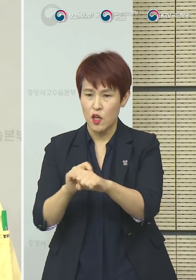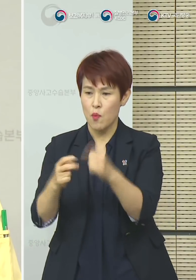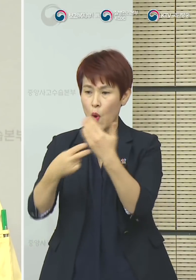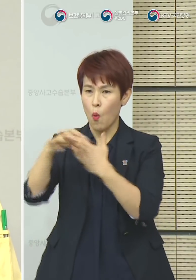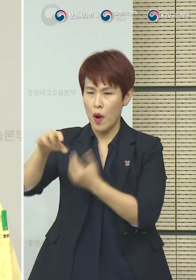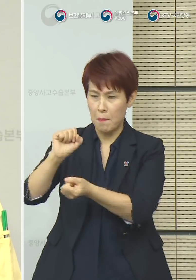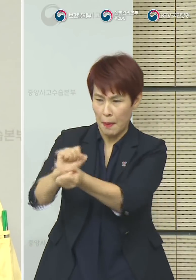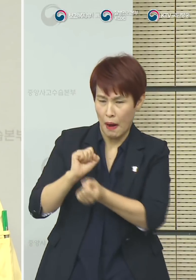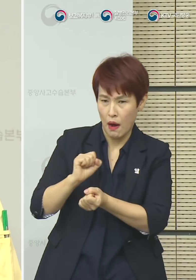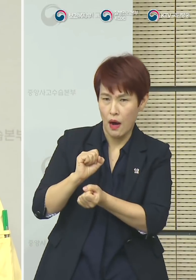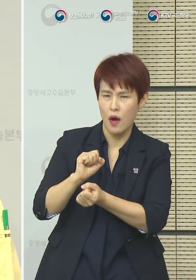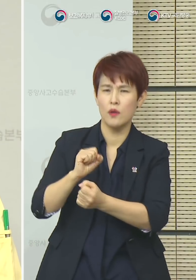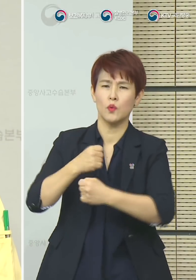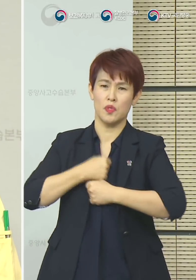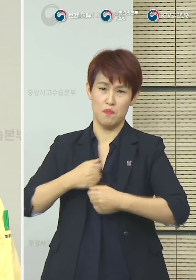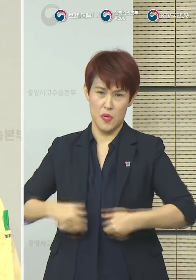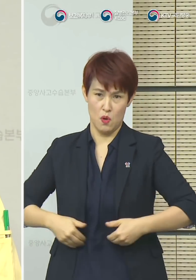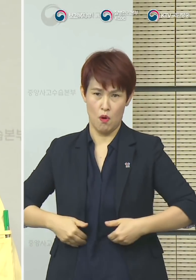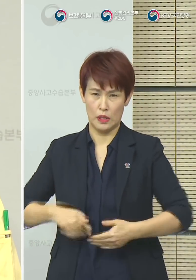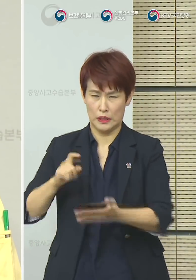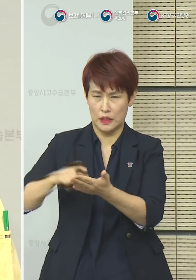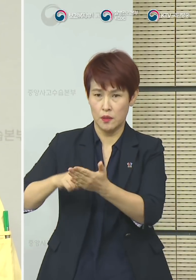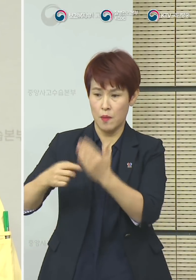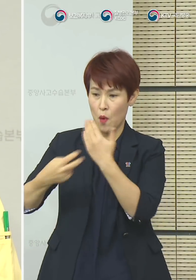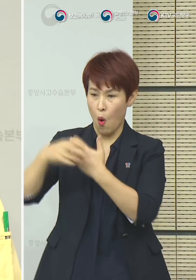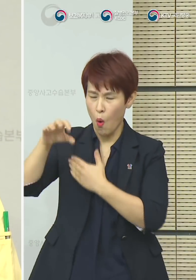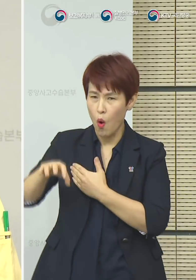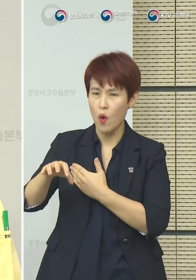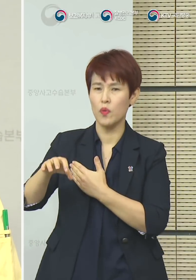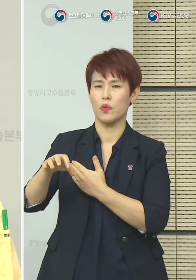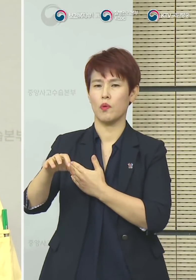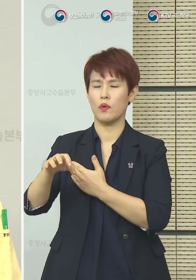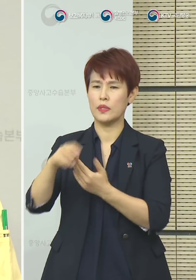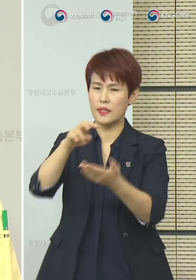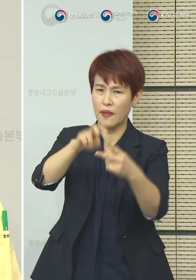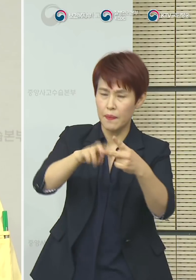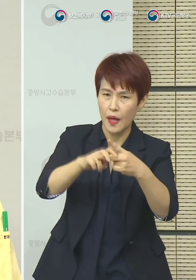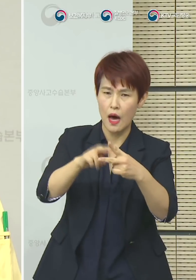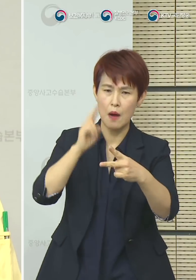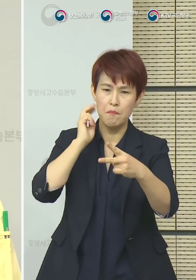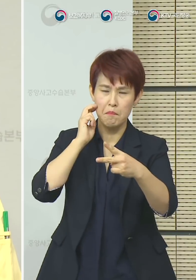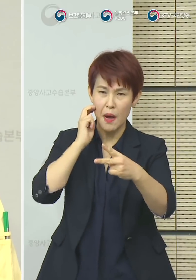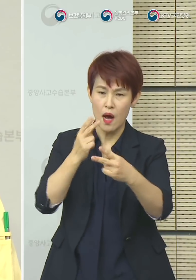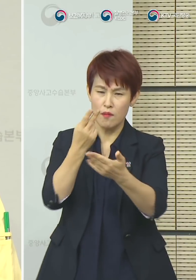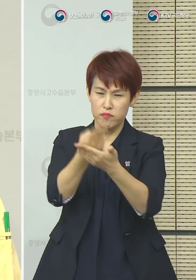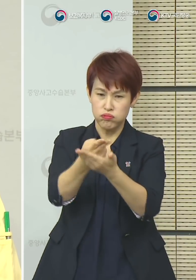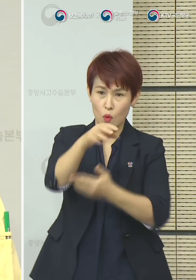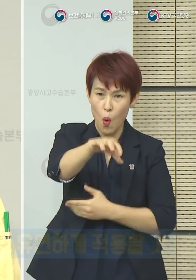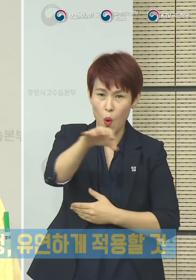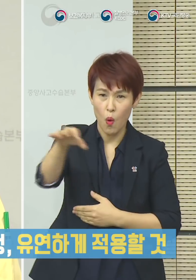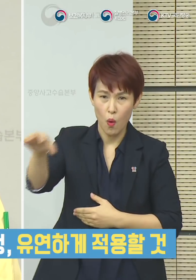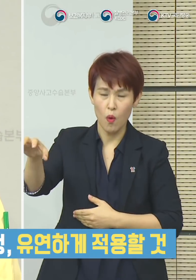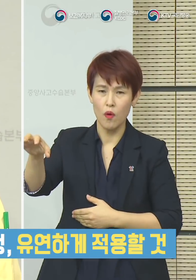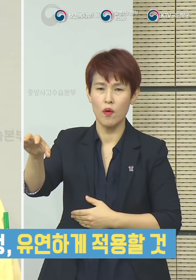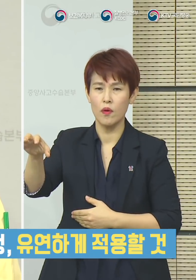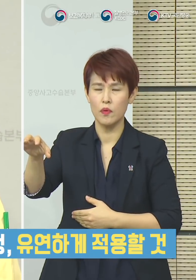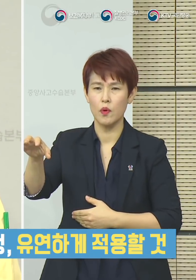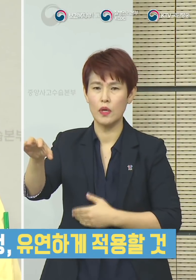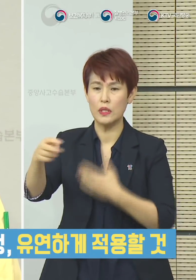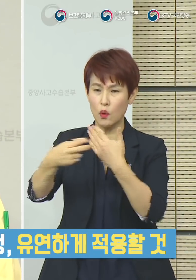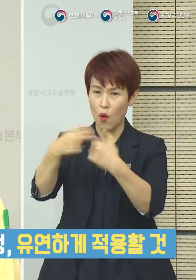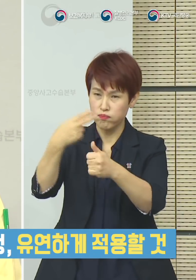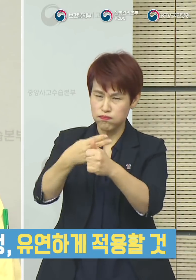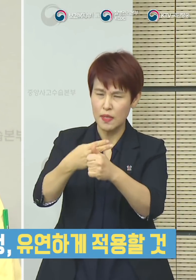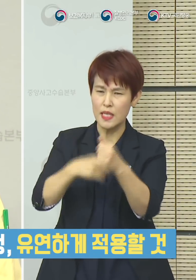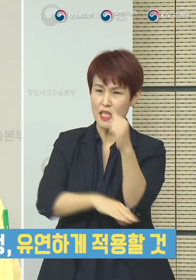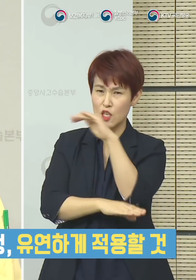병원 감염을 조심해야 하는 응급의료기관과 외상센터, 중환자실 등은 진료시설이나 의료인력